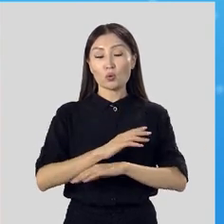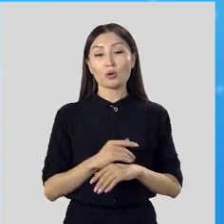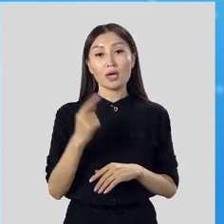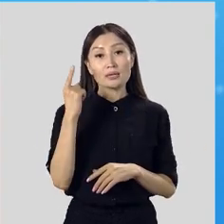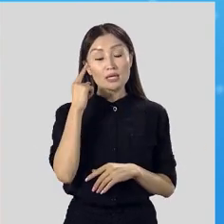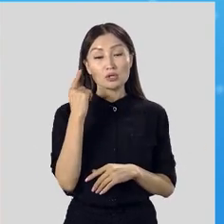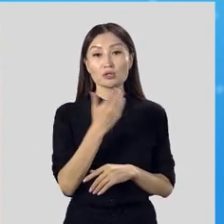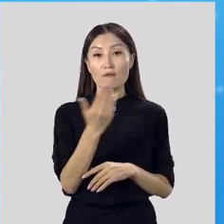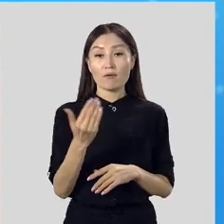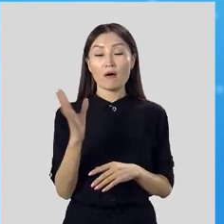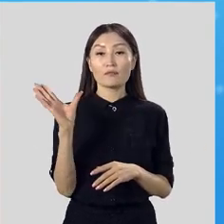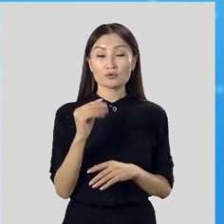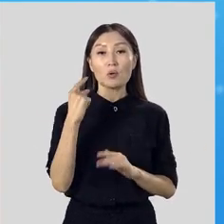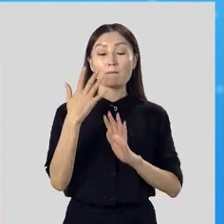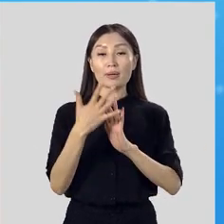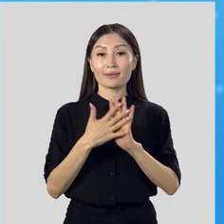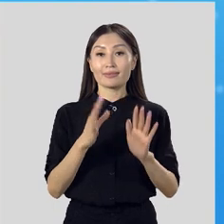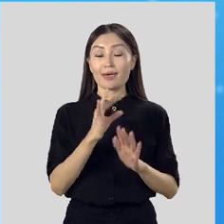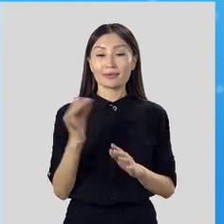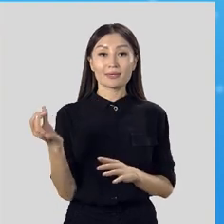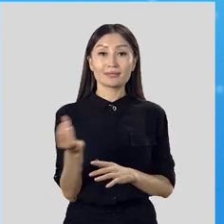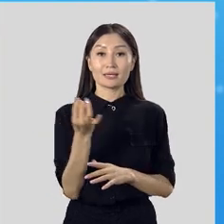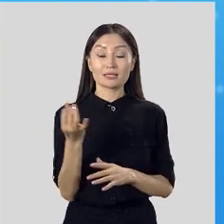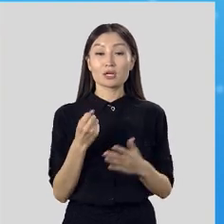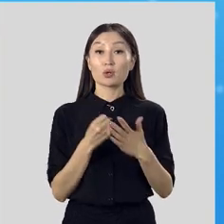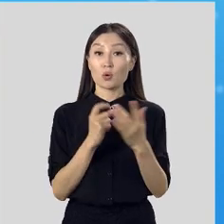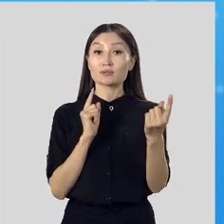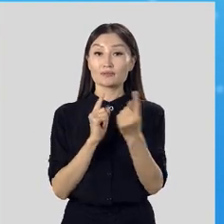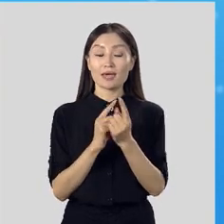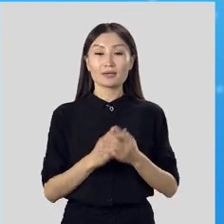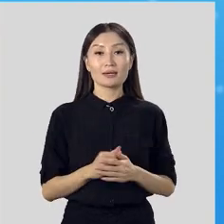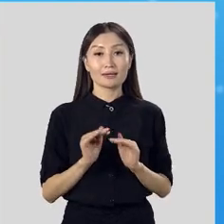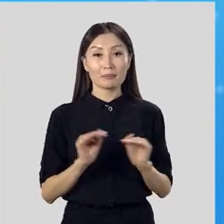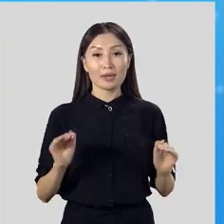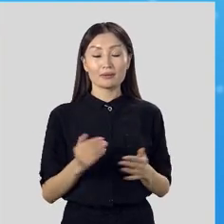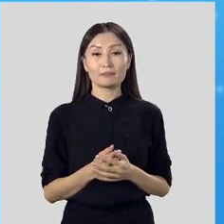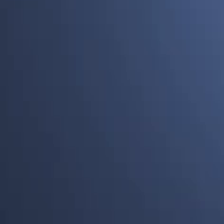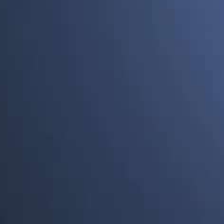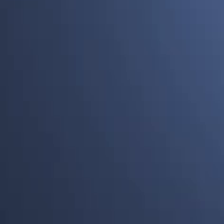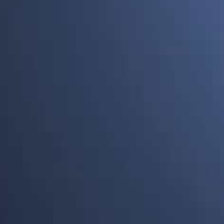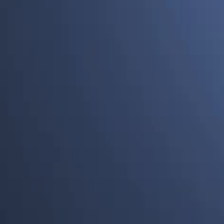Надеюсь, вам все было понятно и интересно. До свидания, ребята!